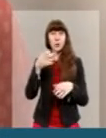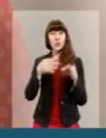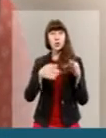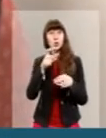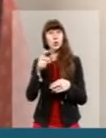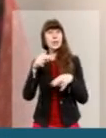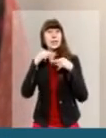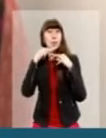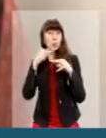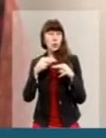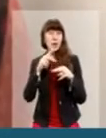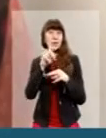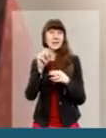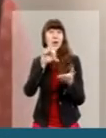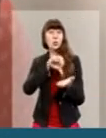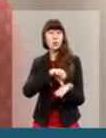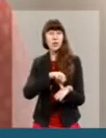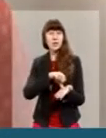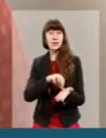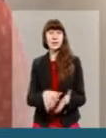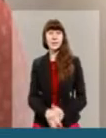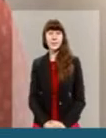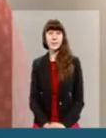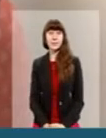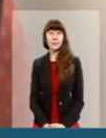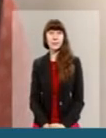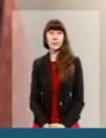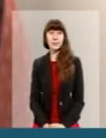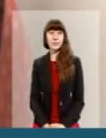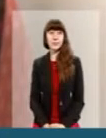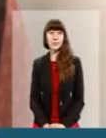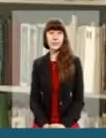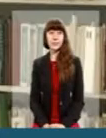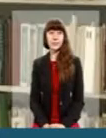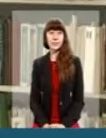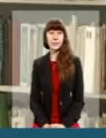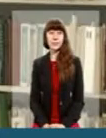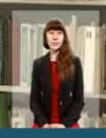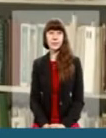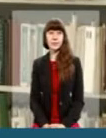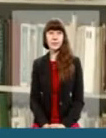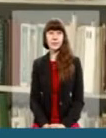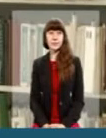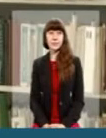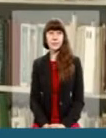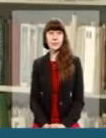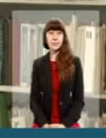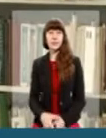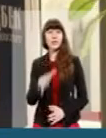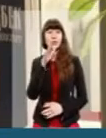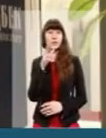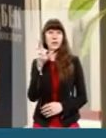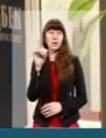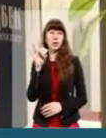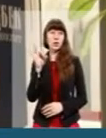алқасы осылардың ішінде жеңімпаздарды анықтап, өздерінің және марапаттауын және сыйлықтарын табыстады. Коронавирустық шектеулер кезінде аудандық